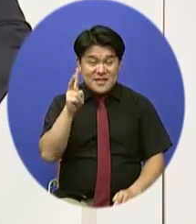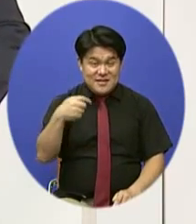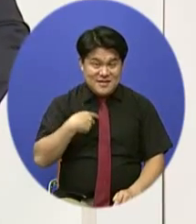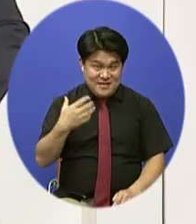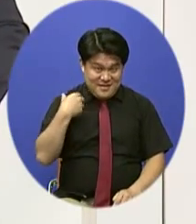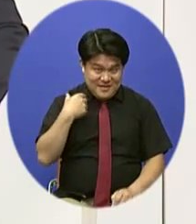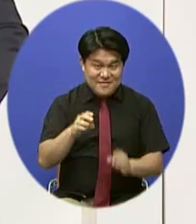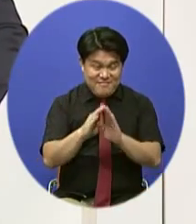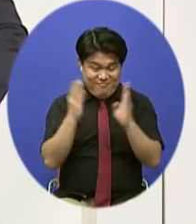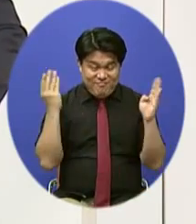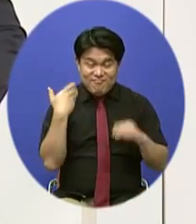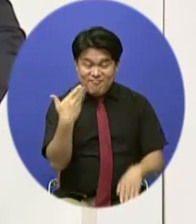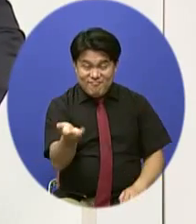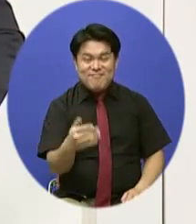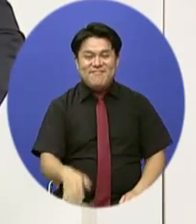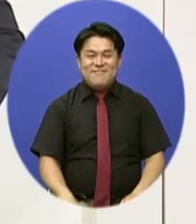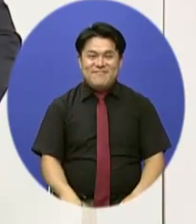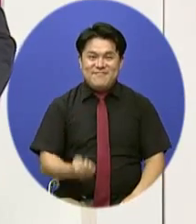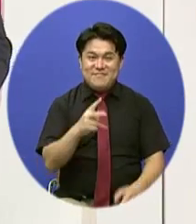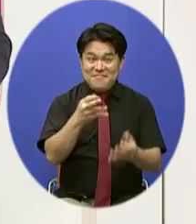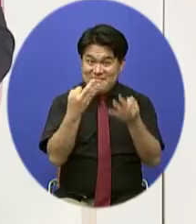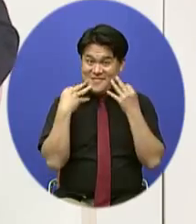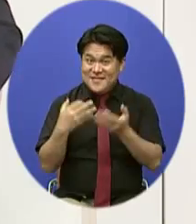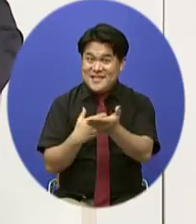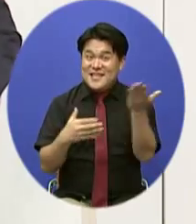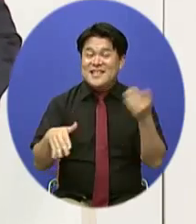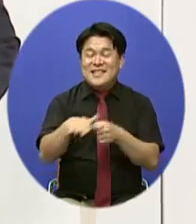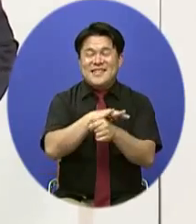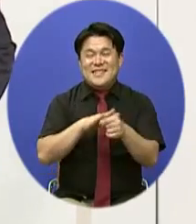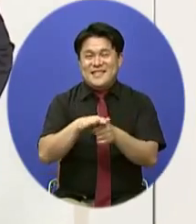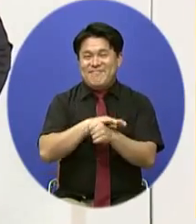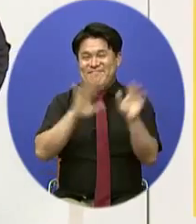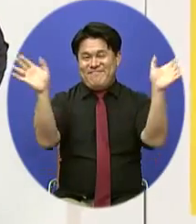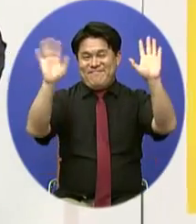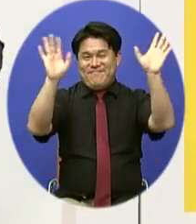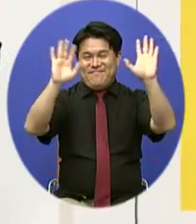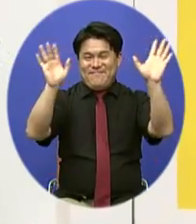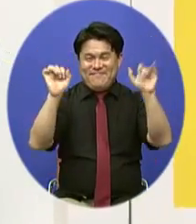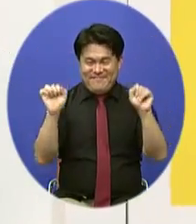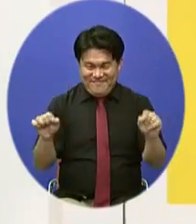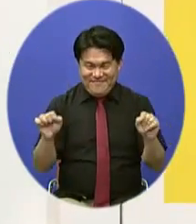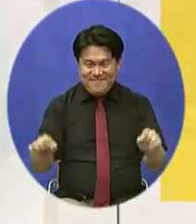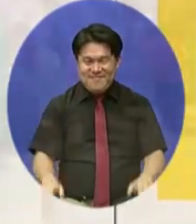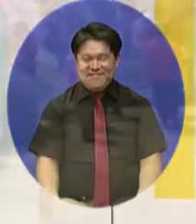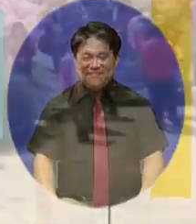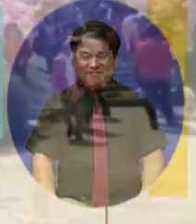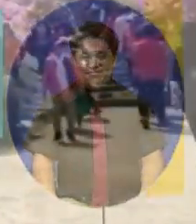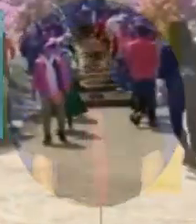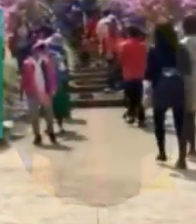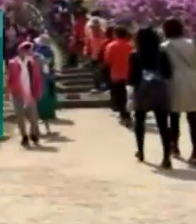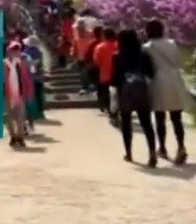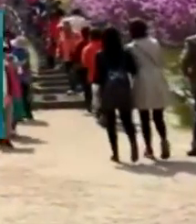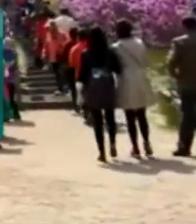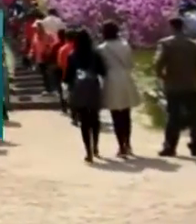복지TV가 여러분 앞에 열어가겠습니다. 네. 시청자 여러분 사랑합니다. 사랑합니다.